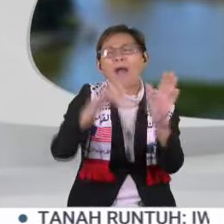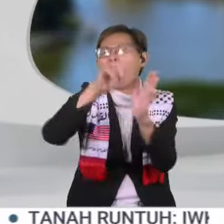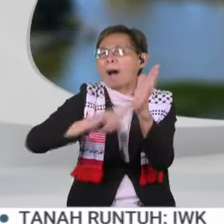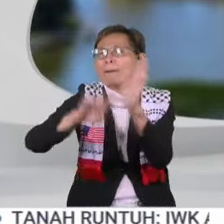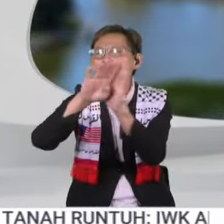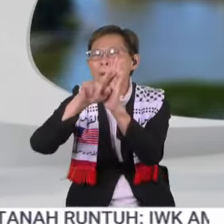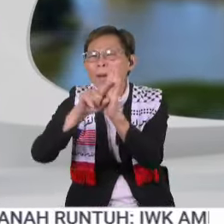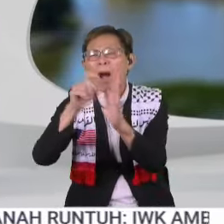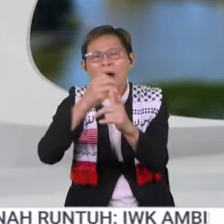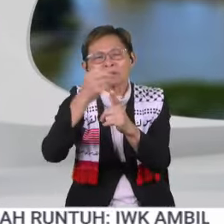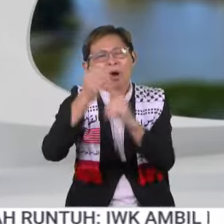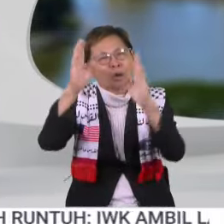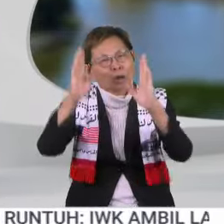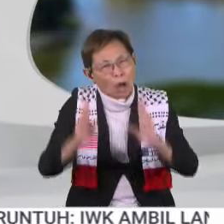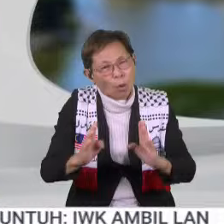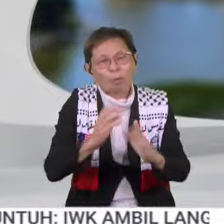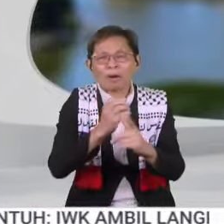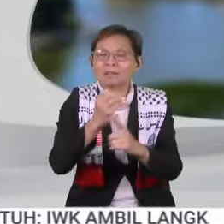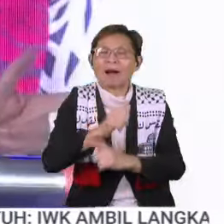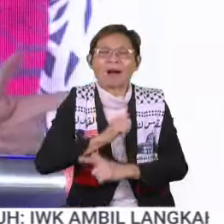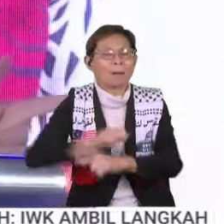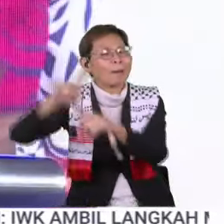dan agama yang pelbagai.